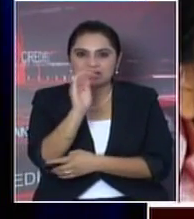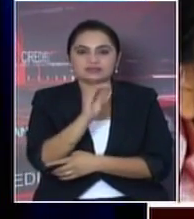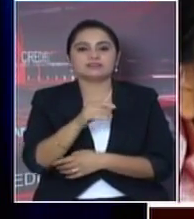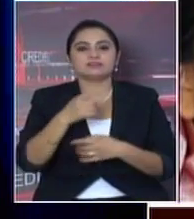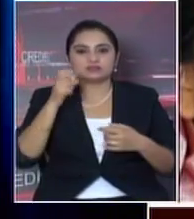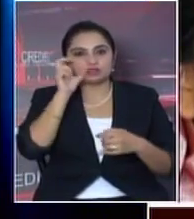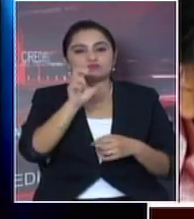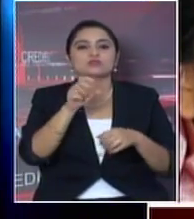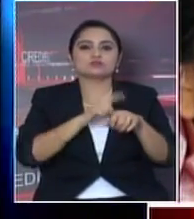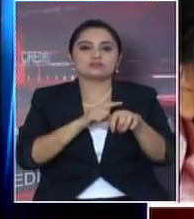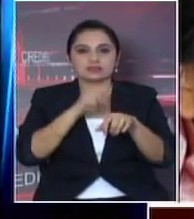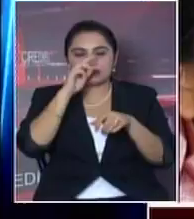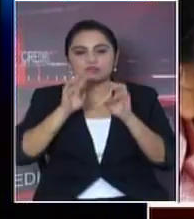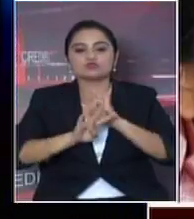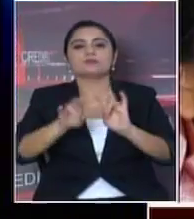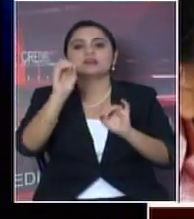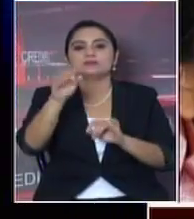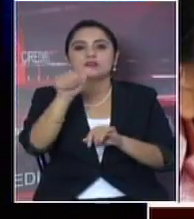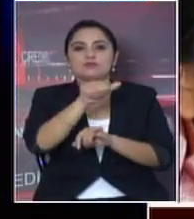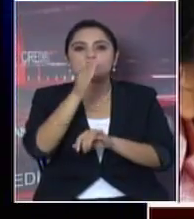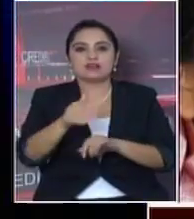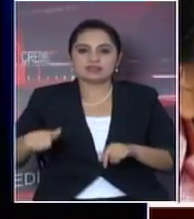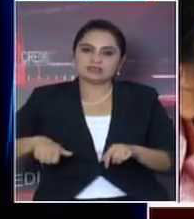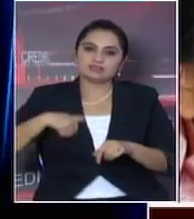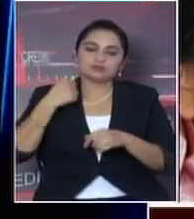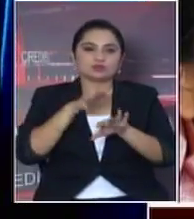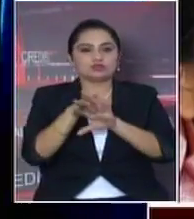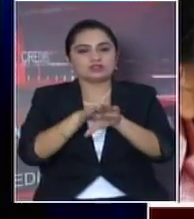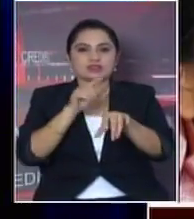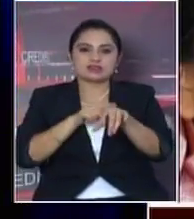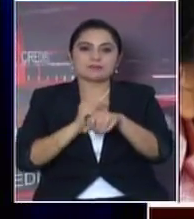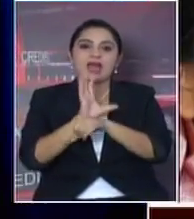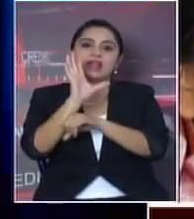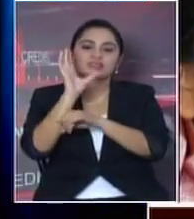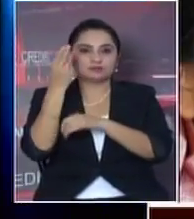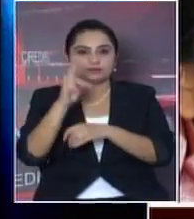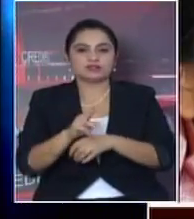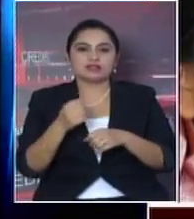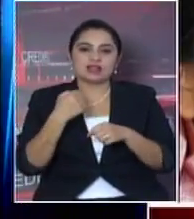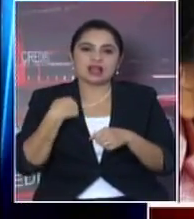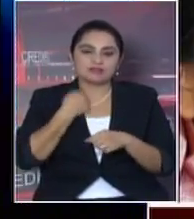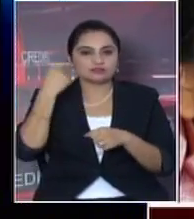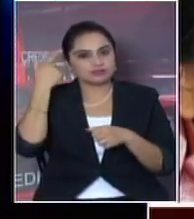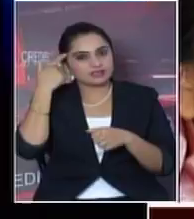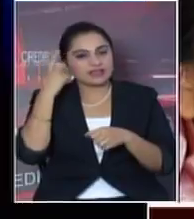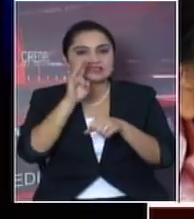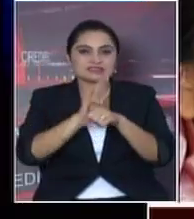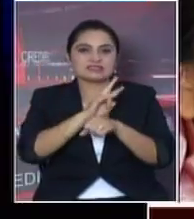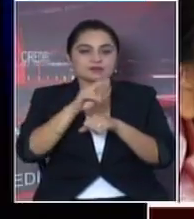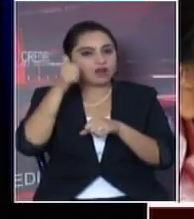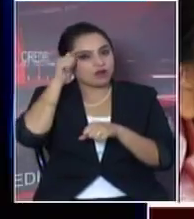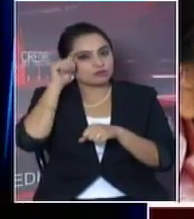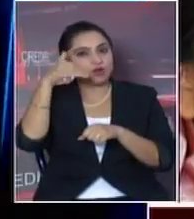अवसरमा शुभकामना सन्देश दिँदै उहाँले जीवनका अधिकांश समय क्रियाशील रही आफ्नो ज्ञान सिप र